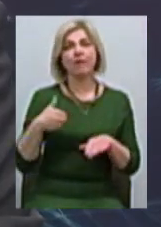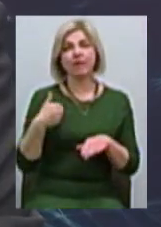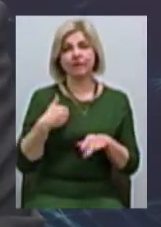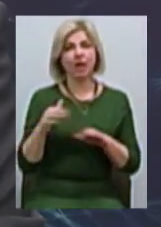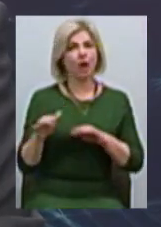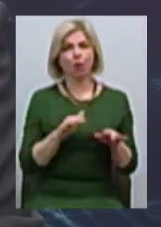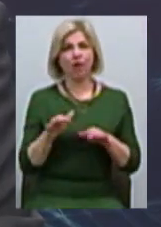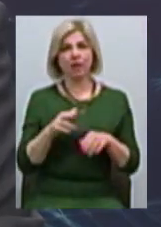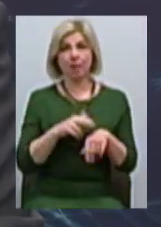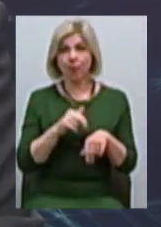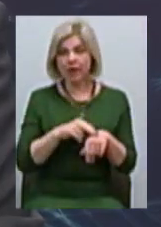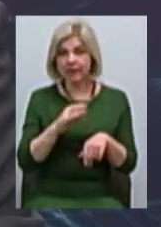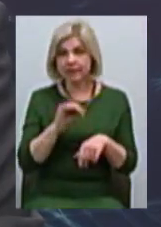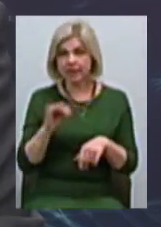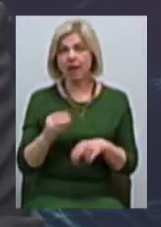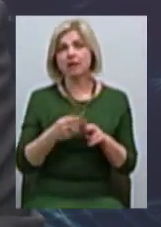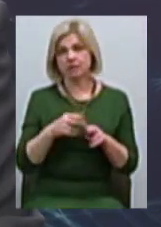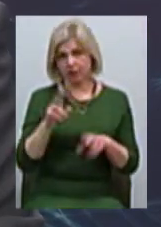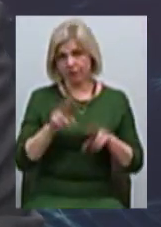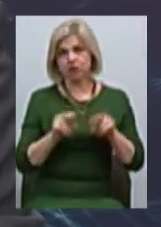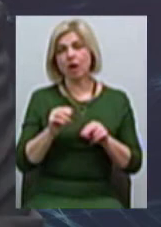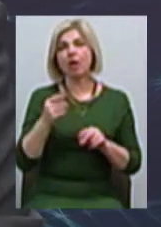поліції, я вважаю, воно більш ефективне, ніж